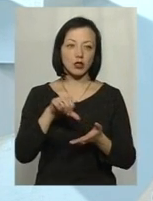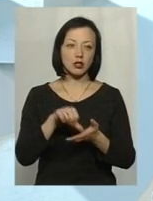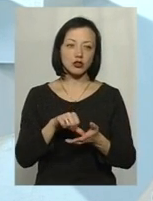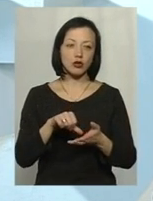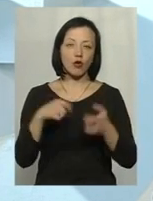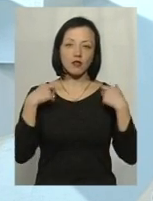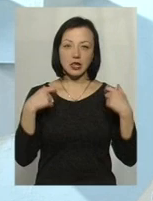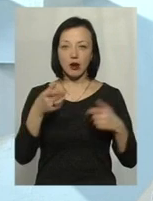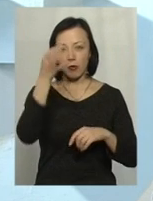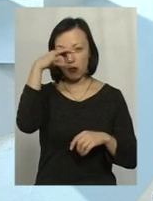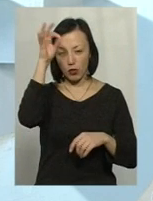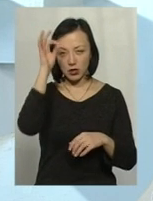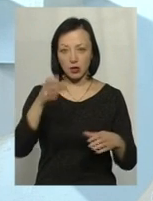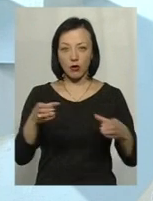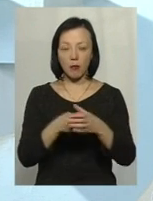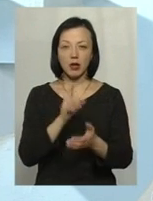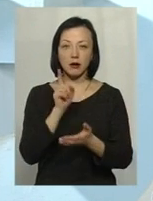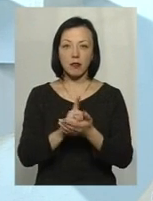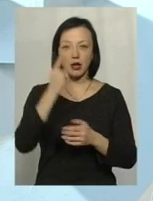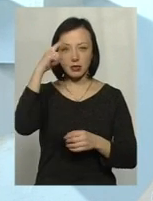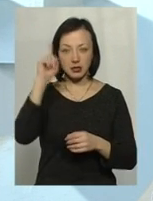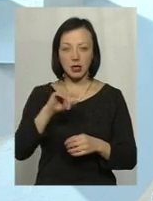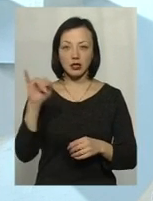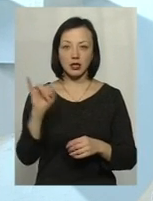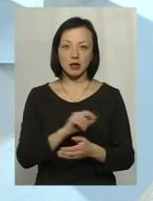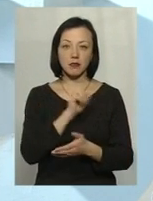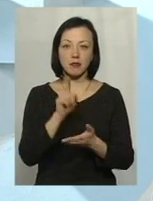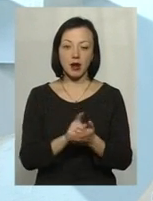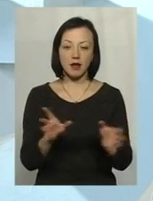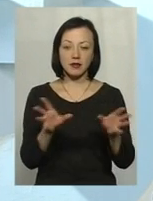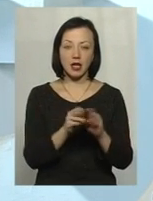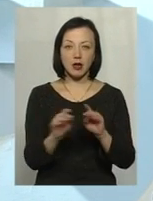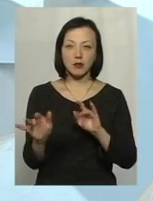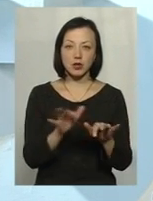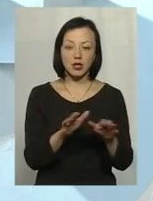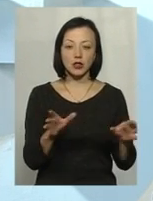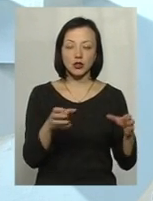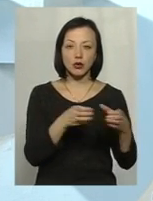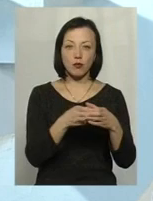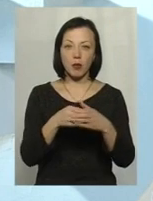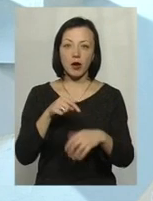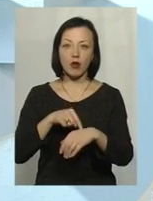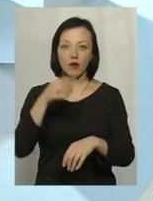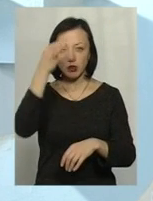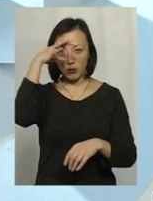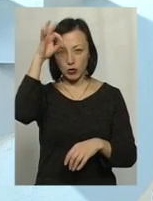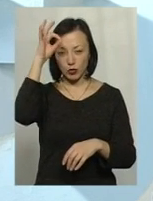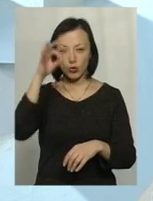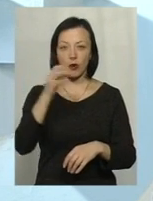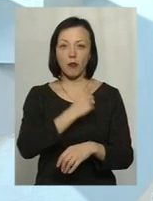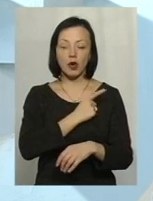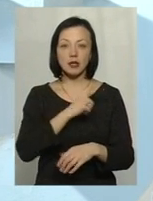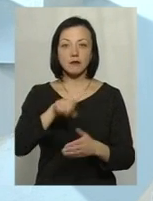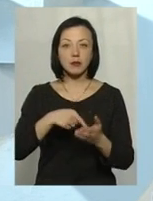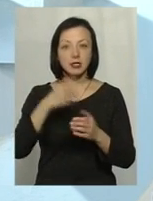поліції громада має знати і разом з тим має взаємодіяти як і з групами реагування патрульної поліції. В місті